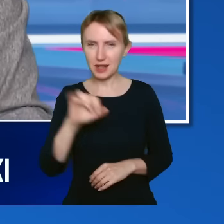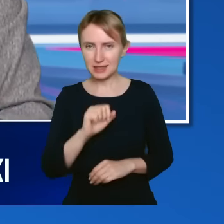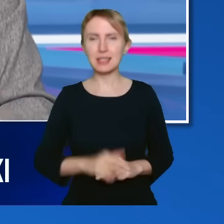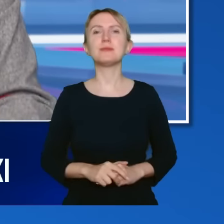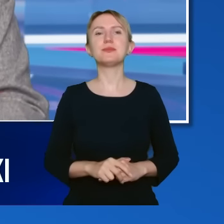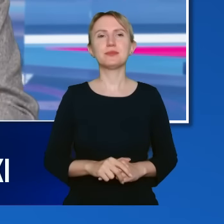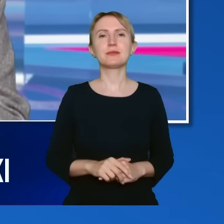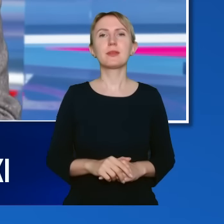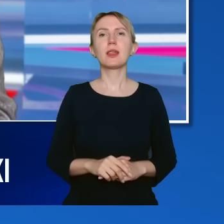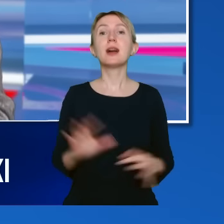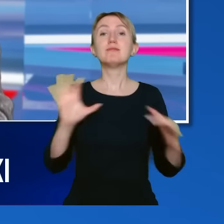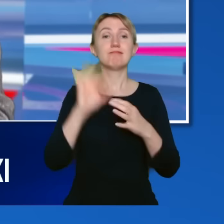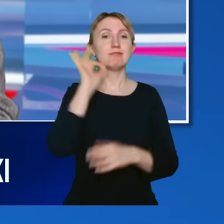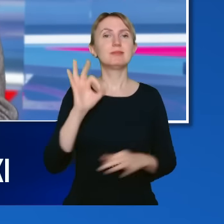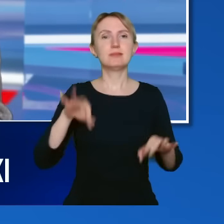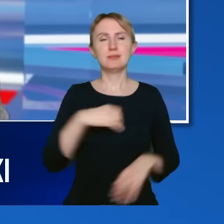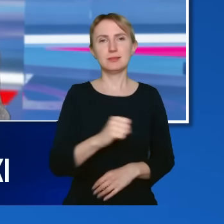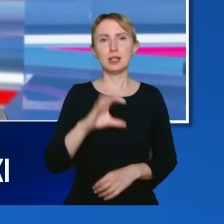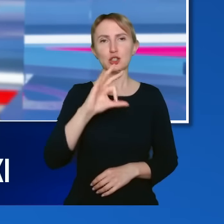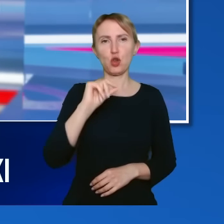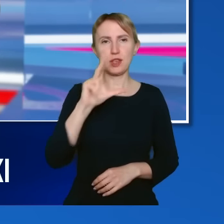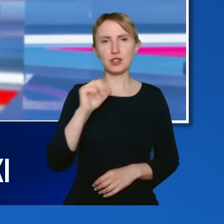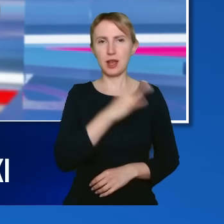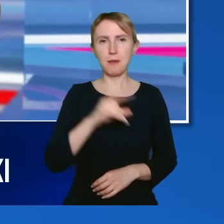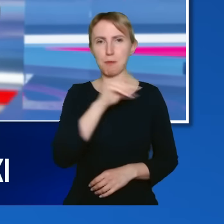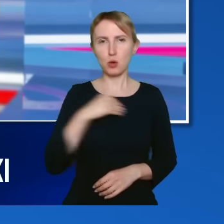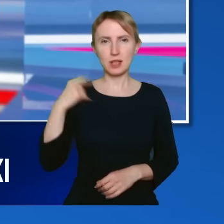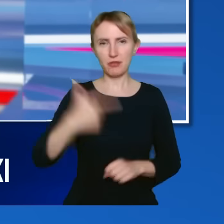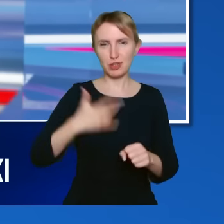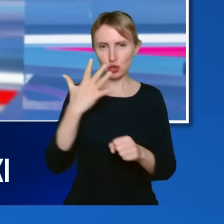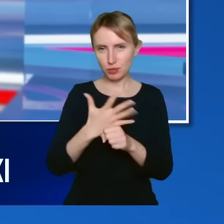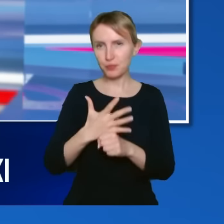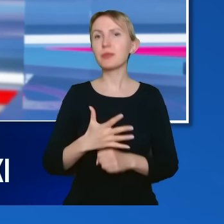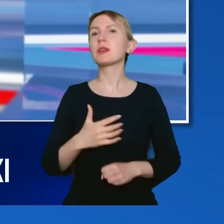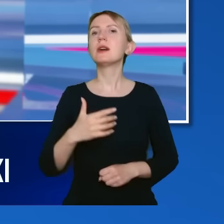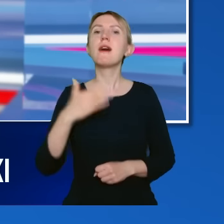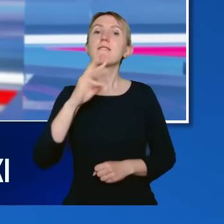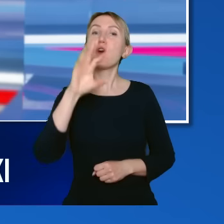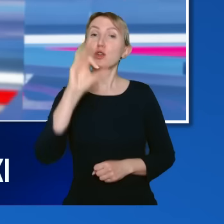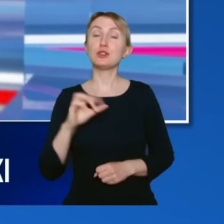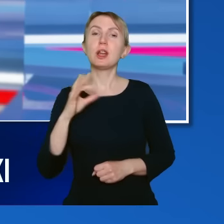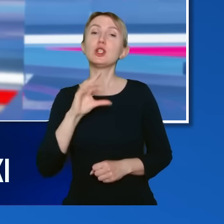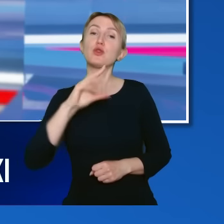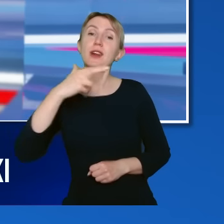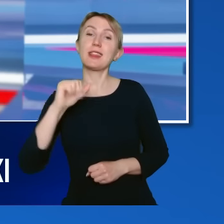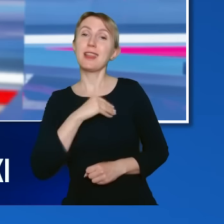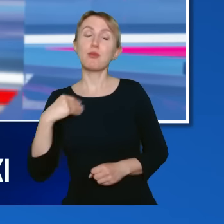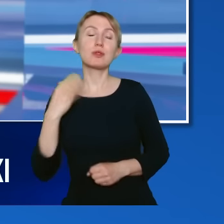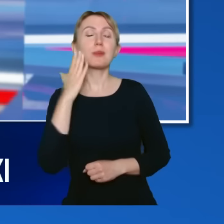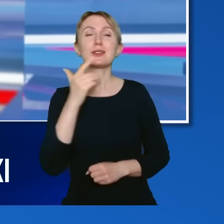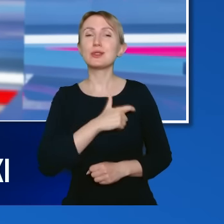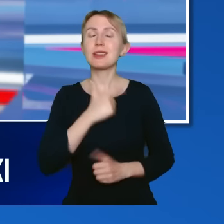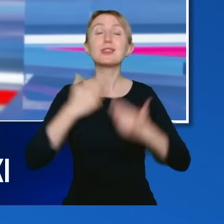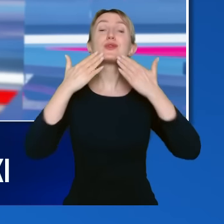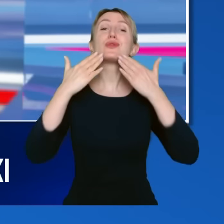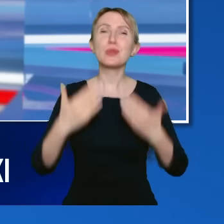Republika. A w połączeniu pan poseł Marcin Skonieczka, Polska 2050 i pan Michał Woś z Suwerennej Polski. Dziękuję bardzo serdecznie panom